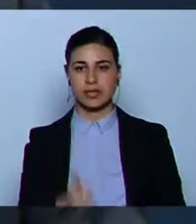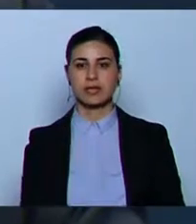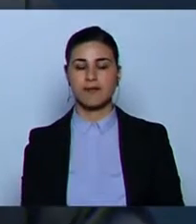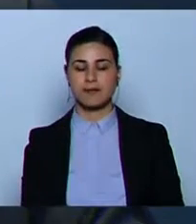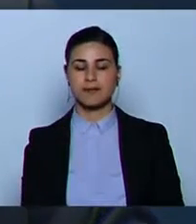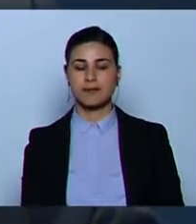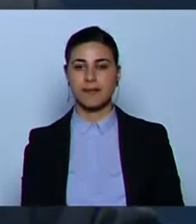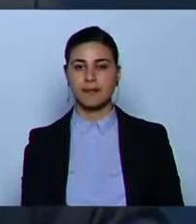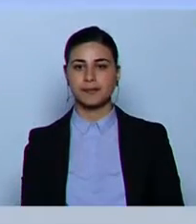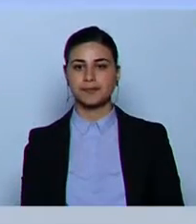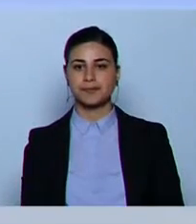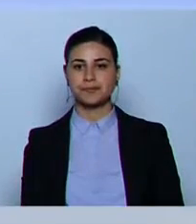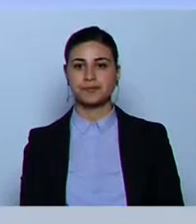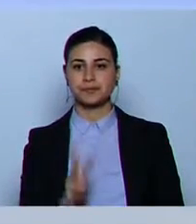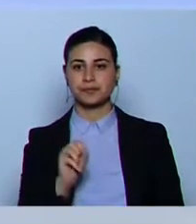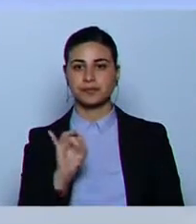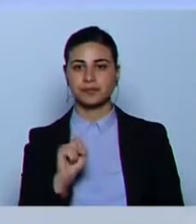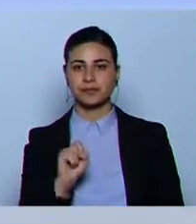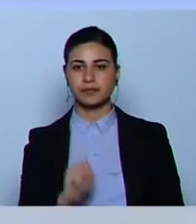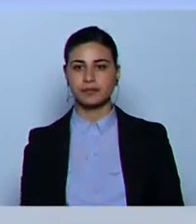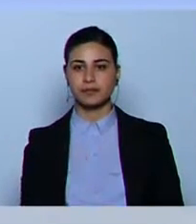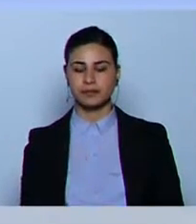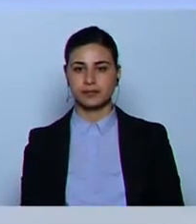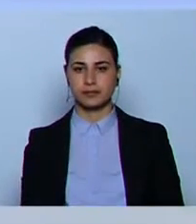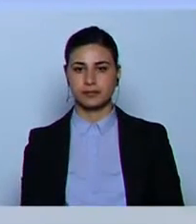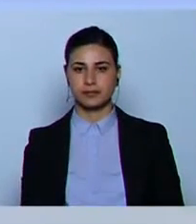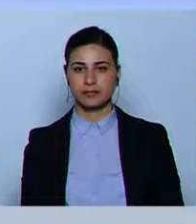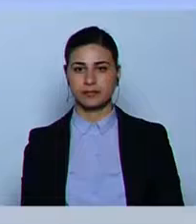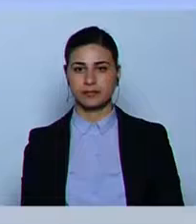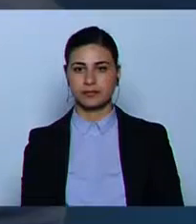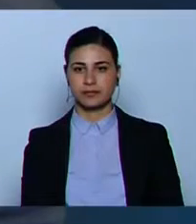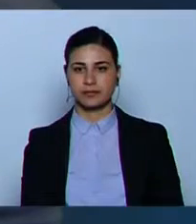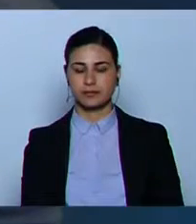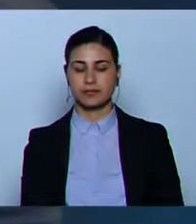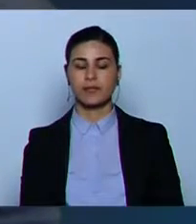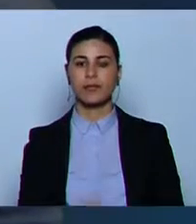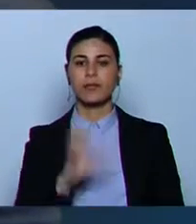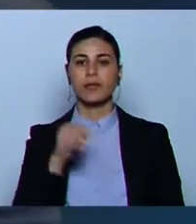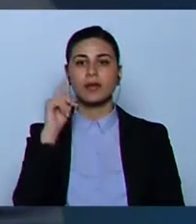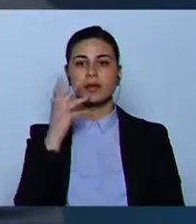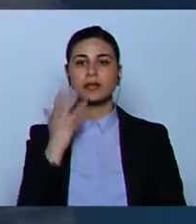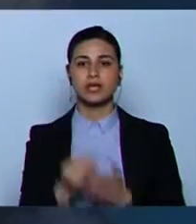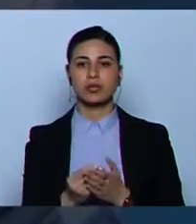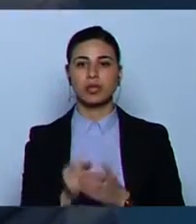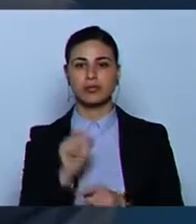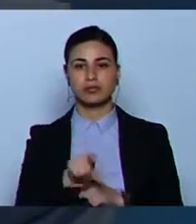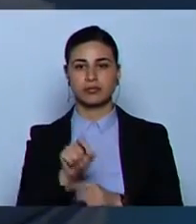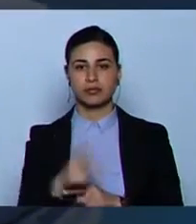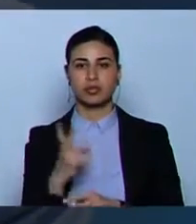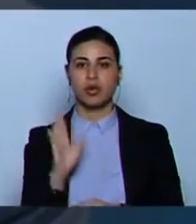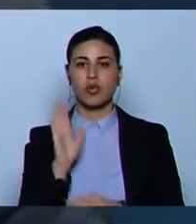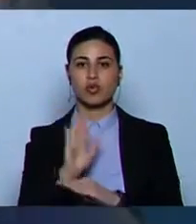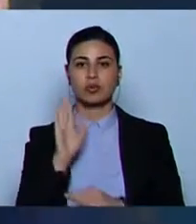მოდით, მაია. ანუ მაია ნიკადა შეიძლება მიაჩნდათ და მიაჩნიათ საკუთარ ხელფეითებად, რომლებსაც უნდა